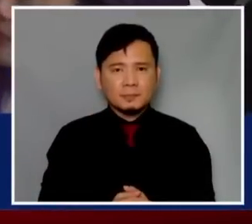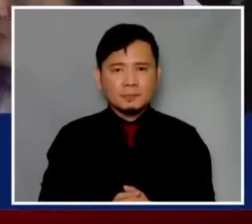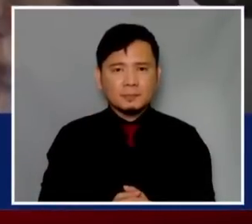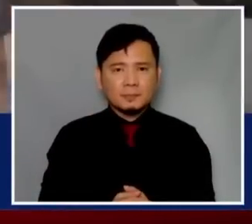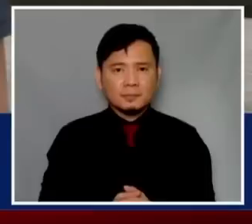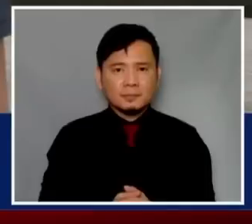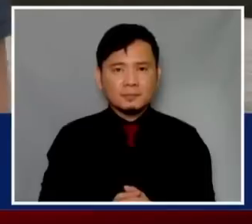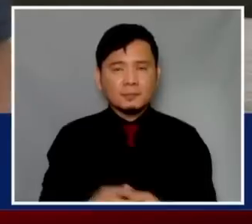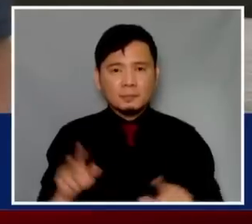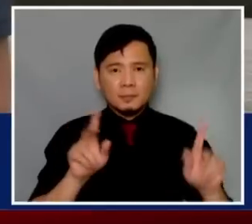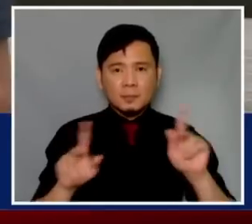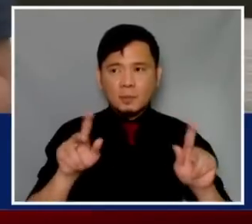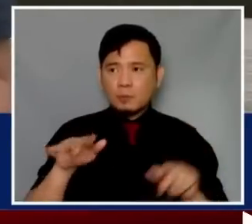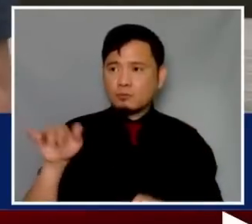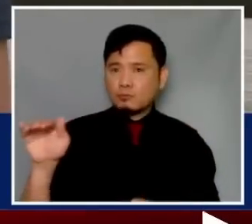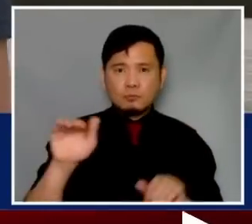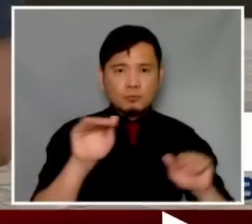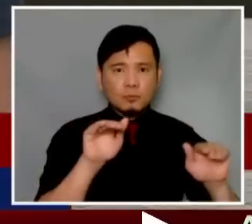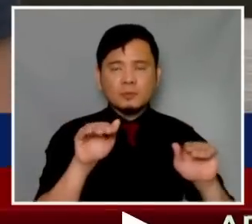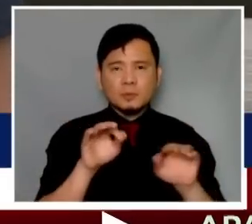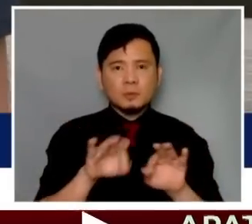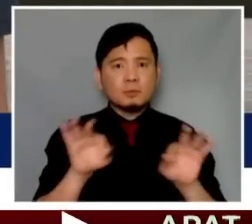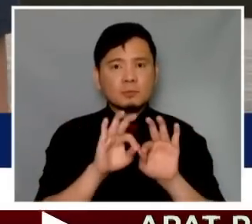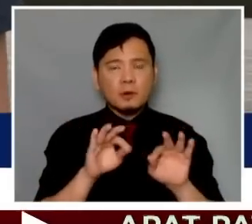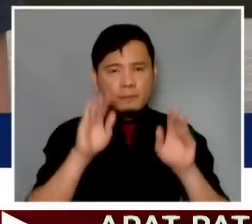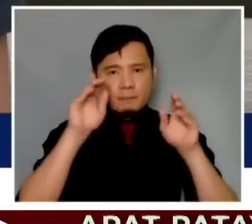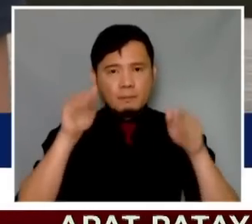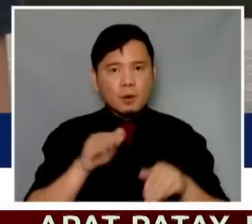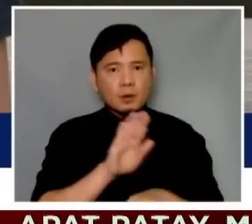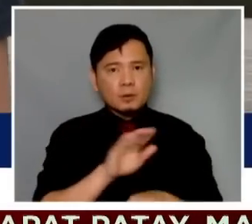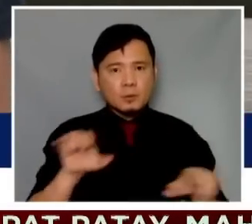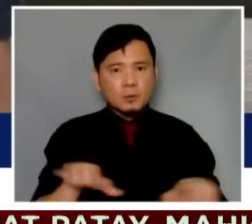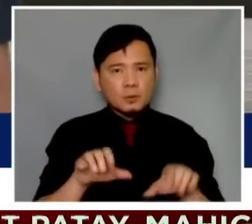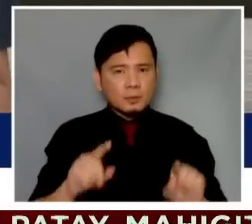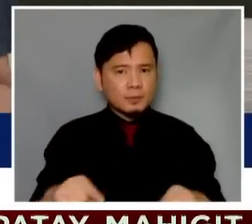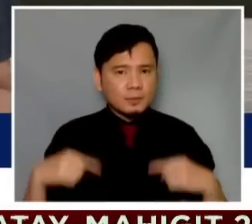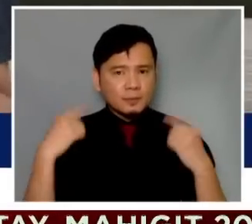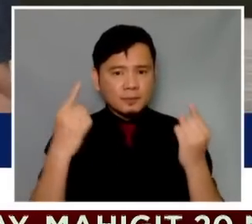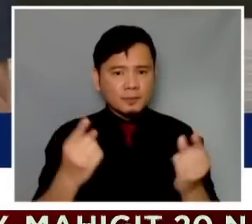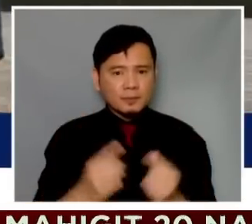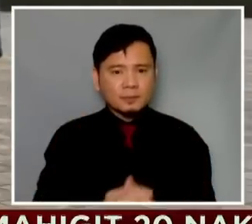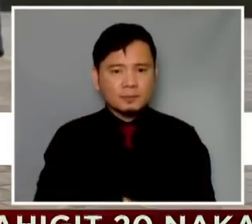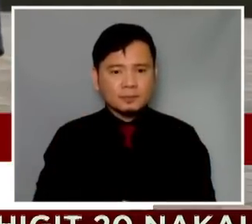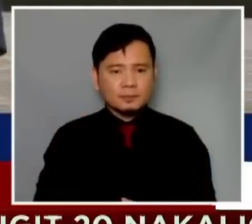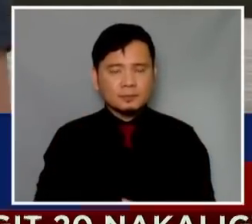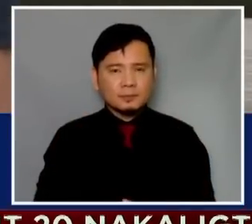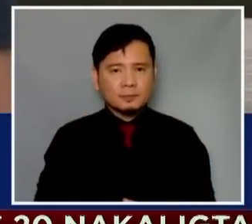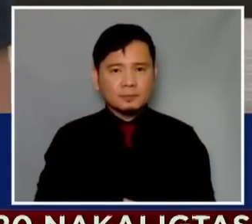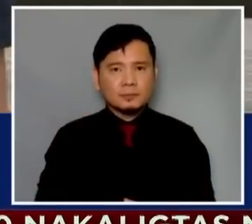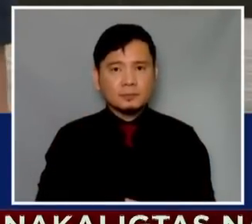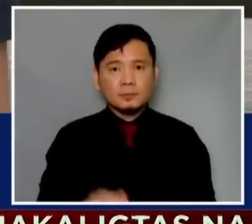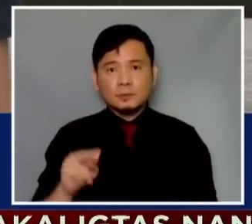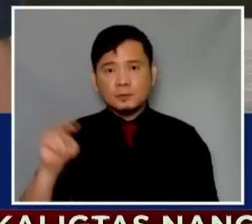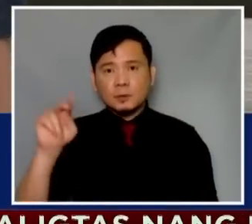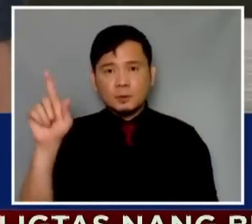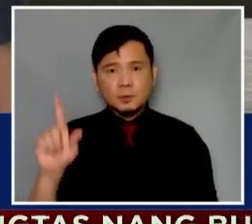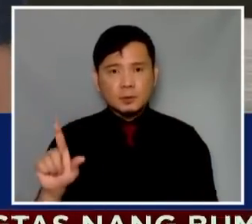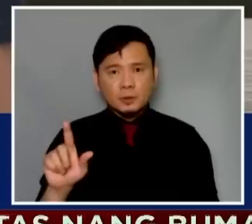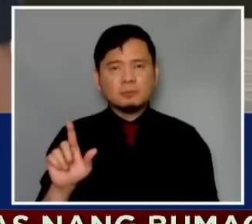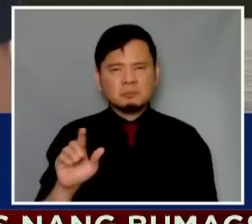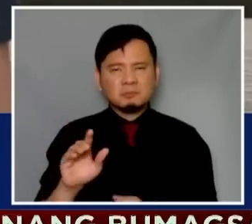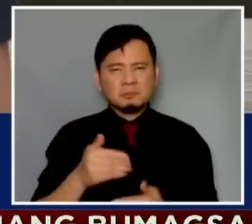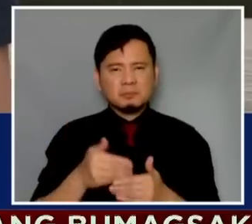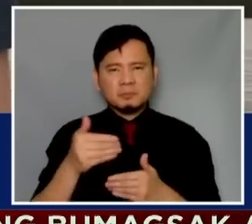kanyang ginawa. Mula dito sa Negros, babalik sa Luzon si Mayor Isko Moreno Dumagoso. Northern Luzon at Calabarzon ang sunod na target ng kanyang